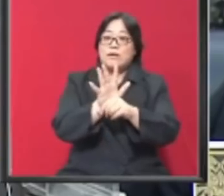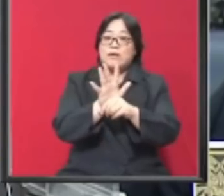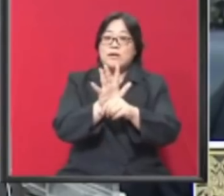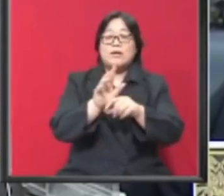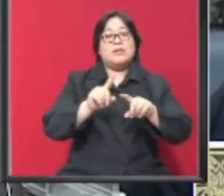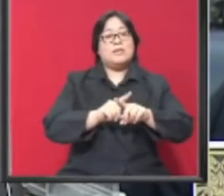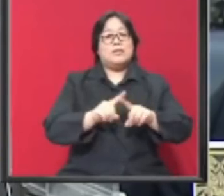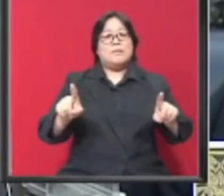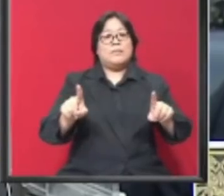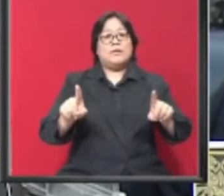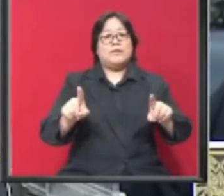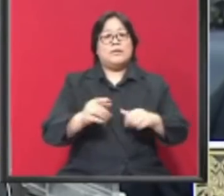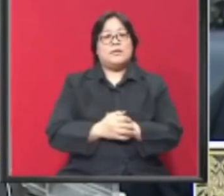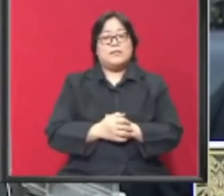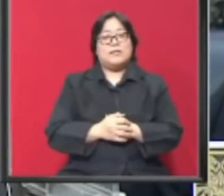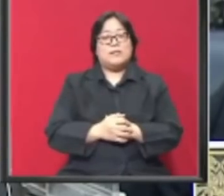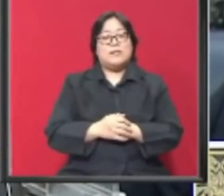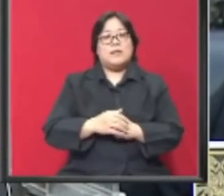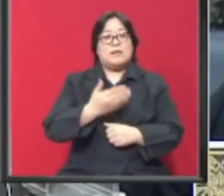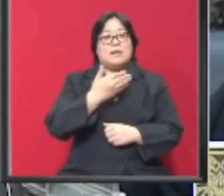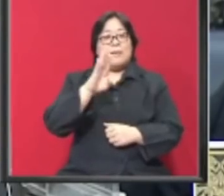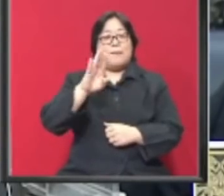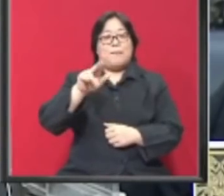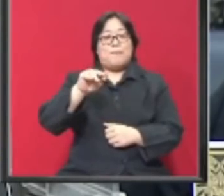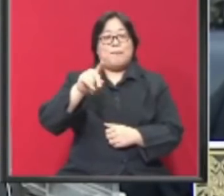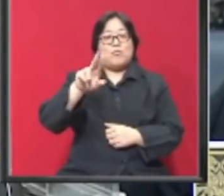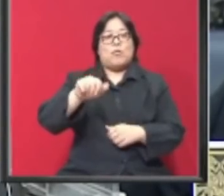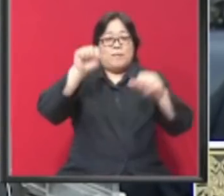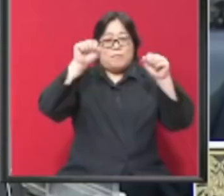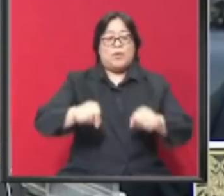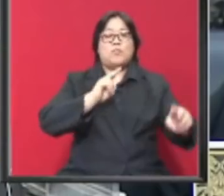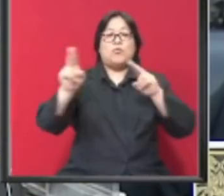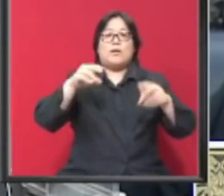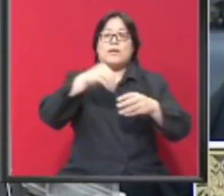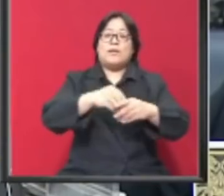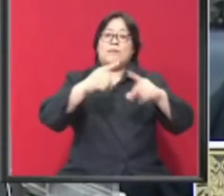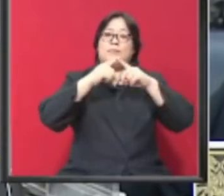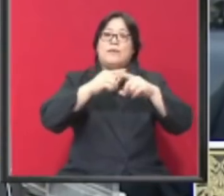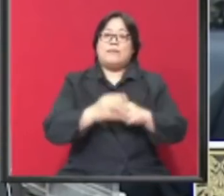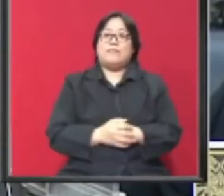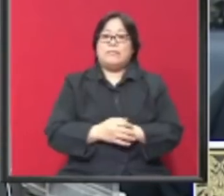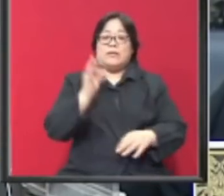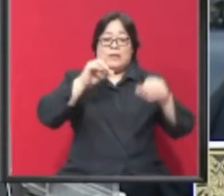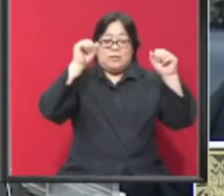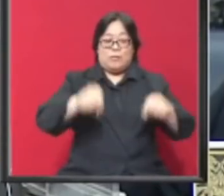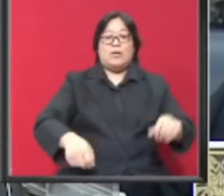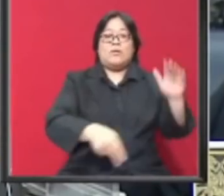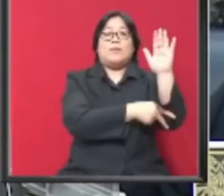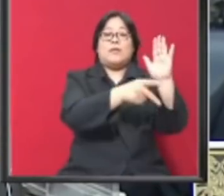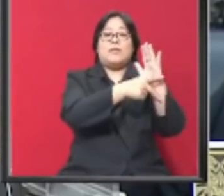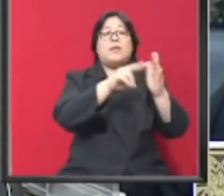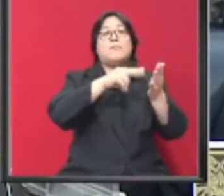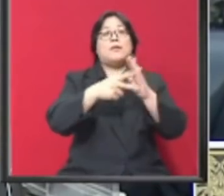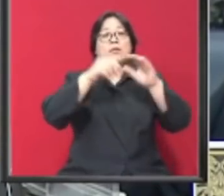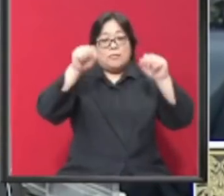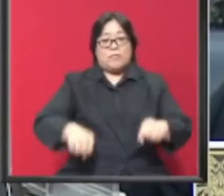ini tetapi bantuan boleh berucap di Dawan dalam dewan Jika boleh di paling mententuh